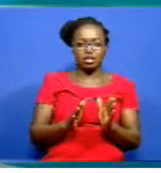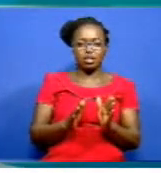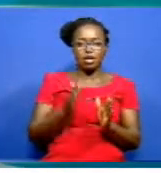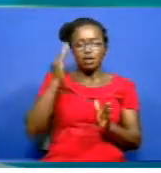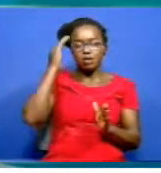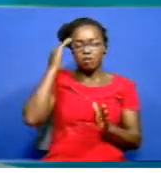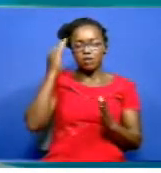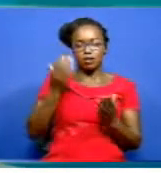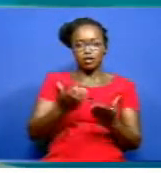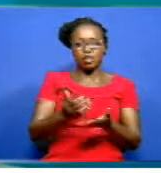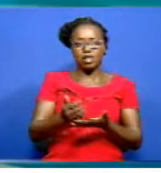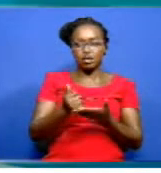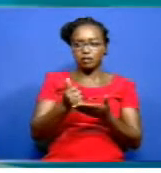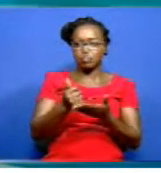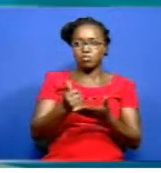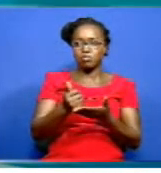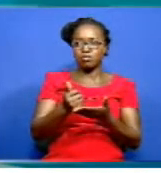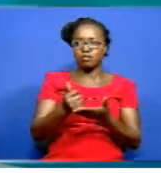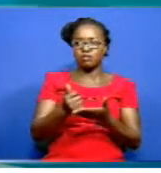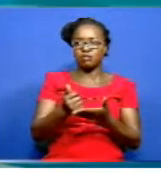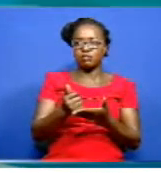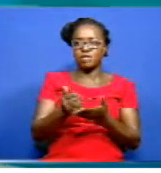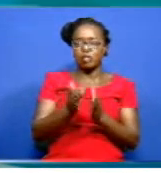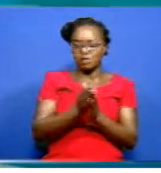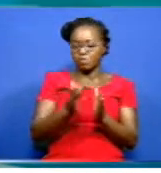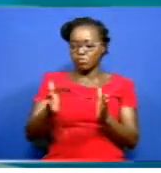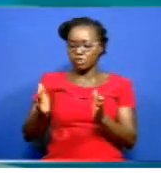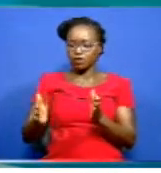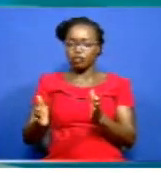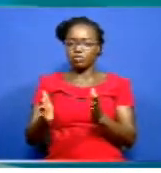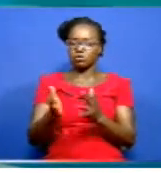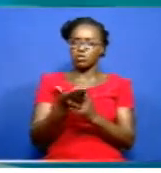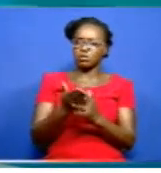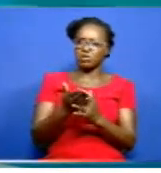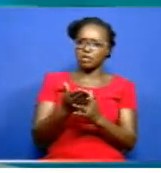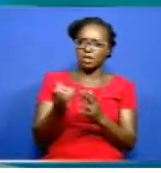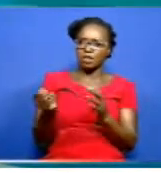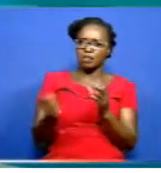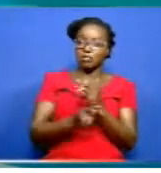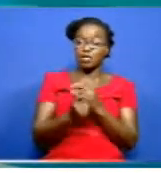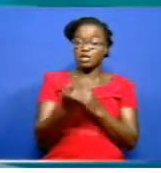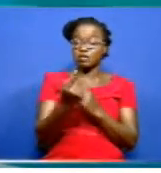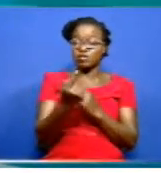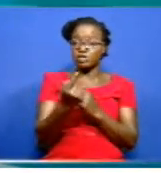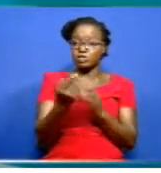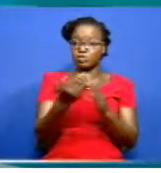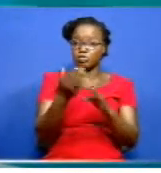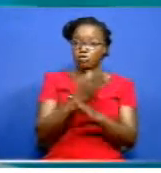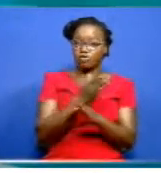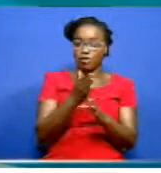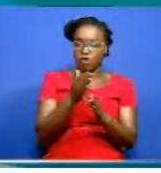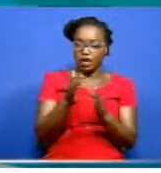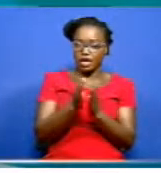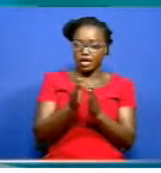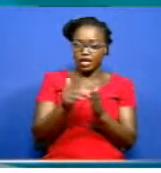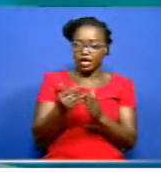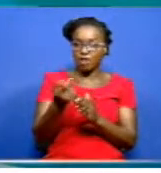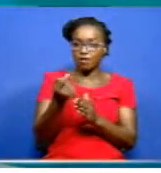Huwa ina cover the period between maybe a few months before birth and a few months after.